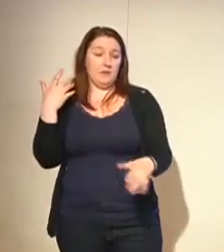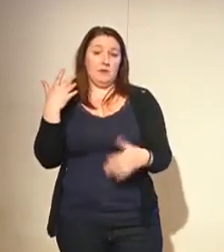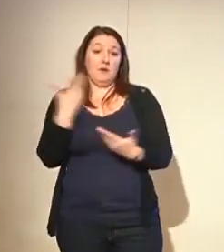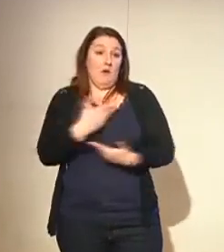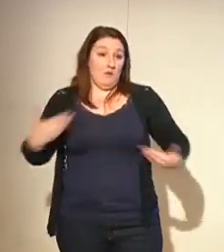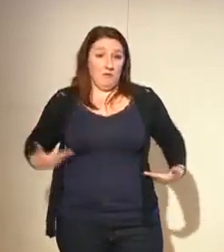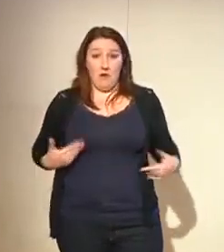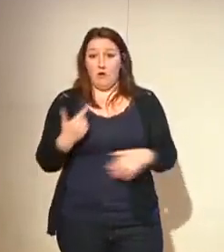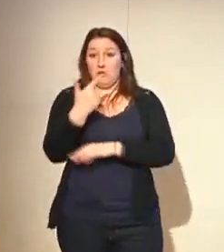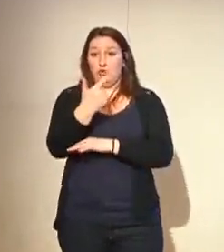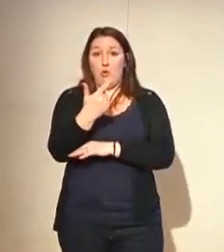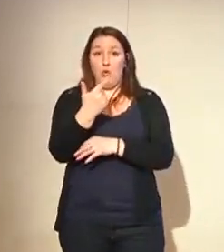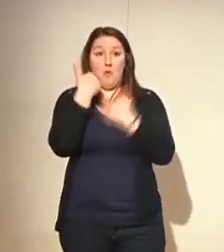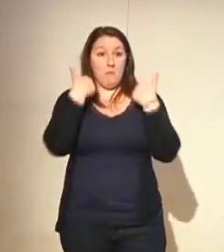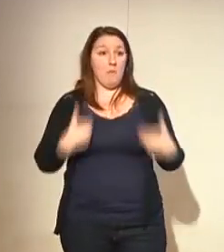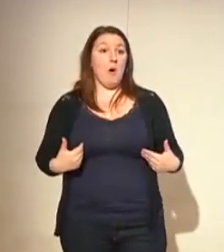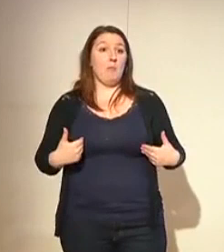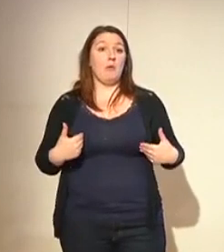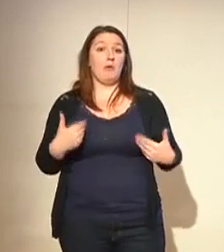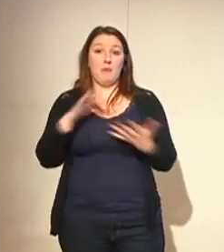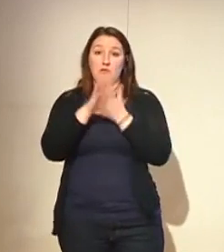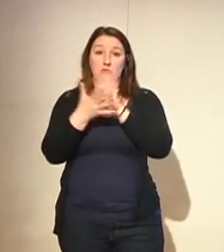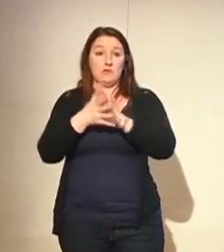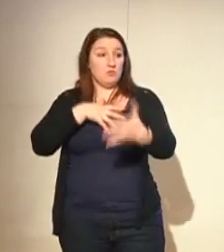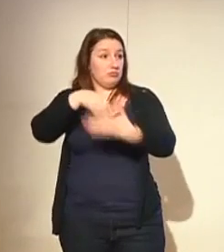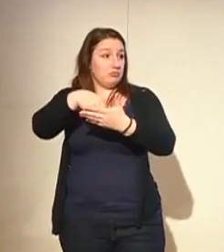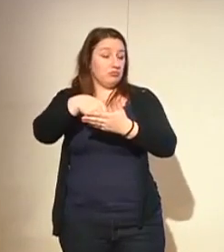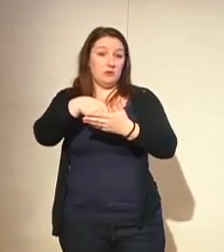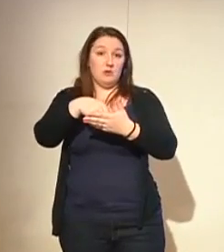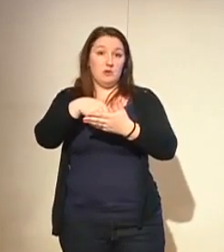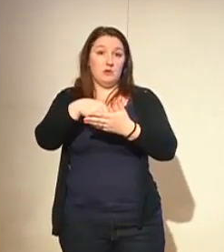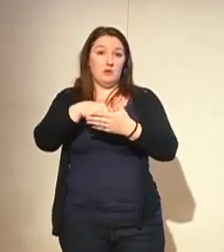pour les deux membres représentant les associations